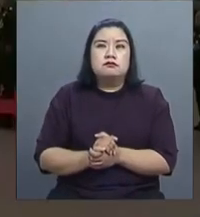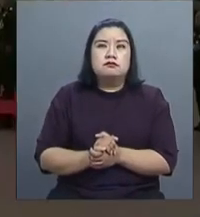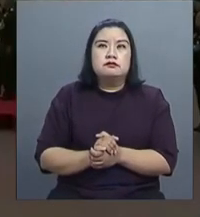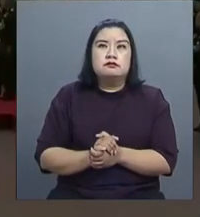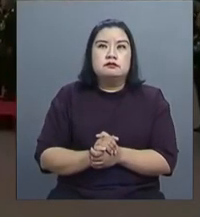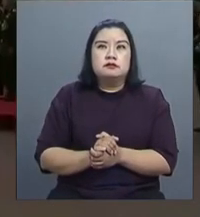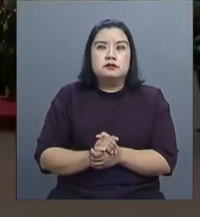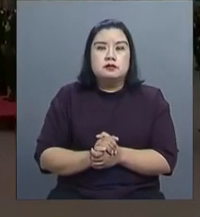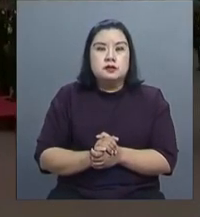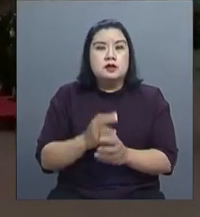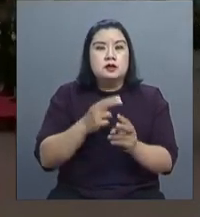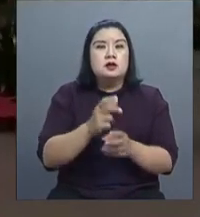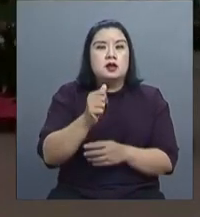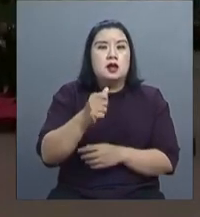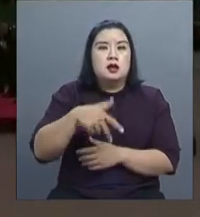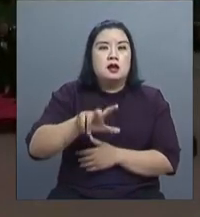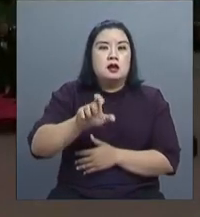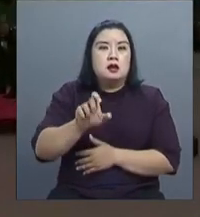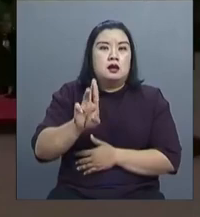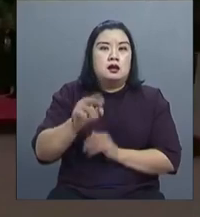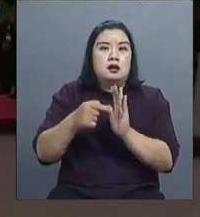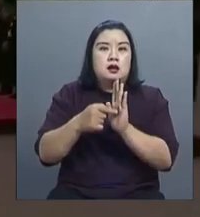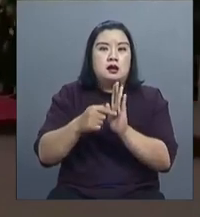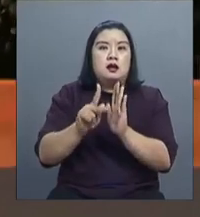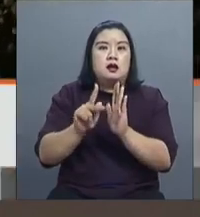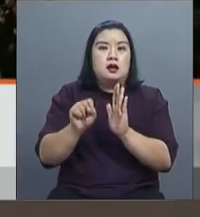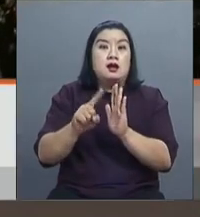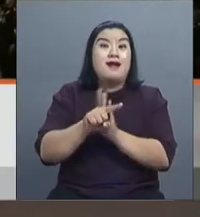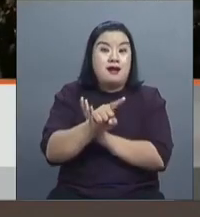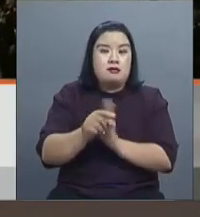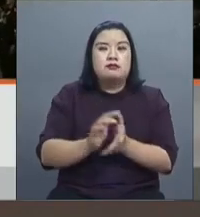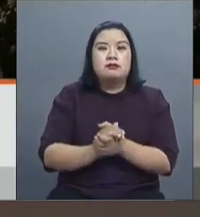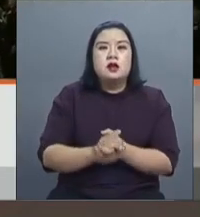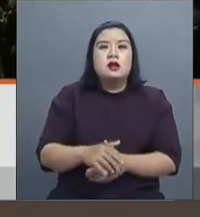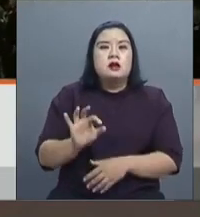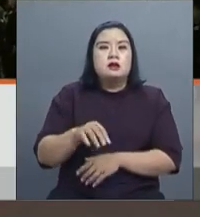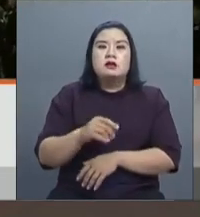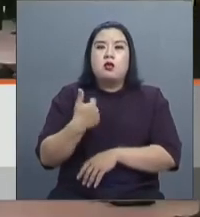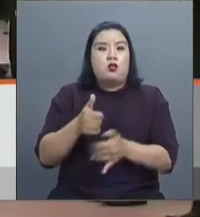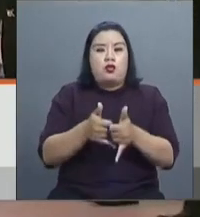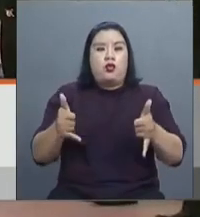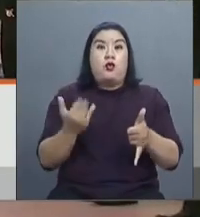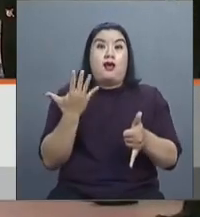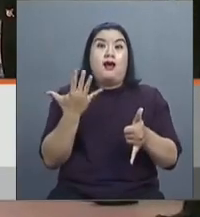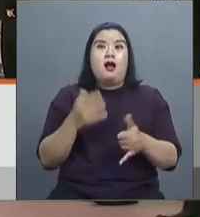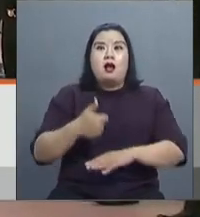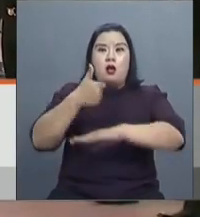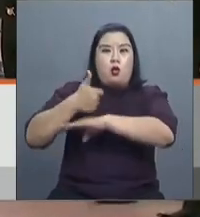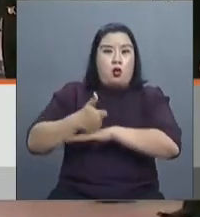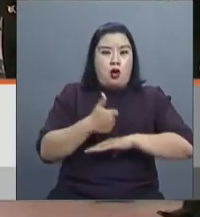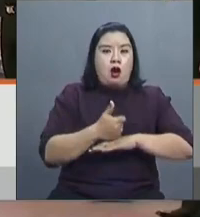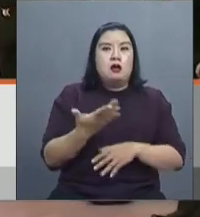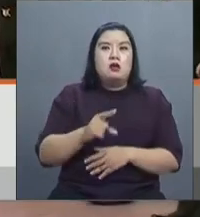โดยพลเอกอภิรัตคงสมพงศ์ผู้บัญชาการทหารบกนำ5เสือทบนายทหารระดับสูงพร้อมด้วยผู้บังคับหน่วยที่คุมกำ